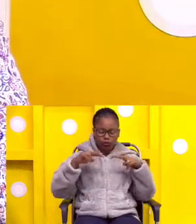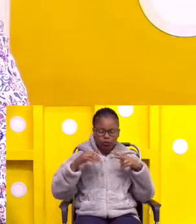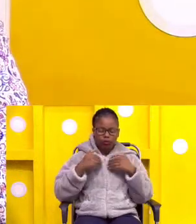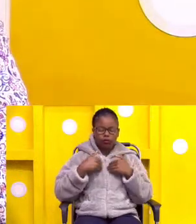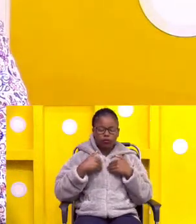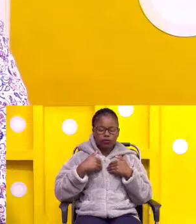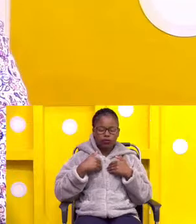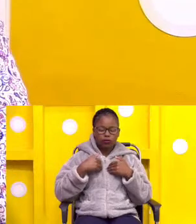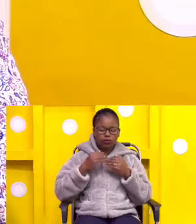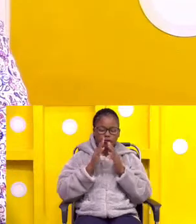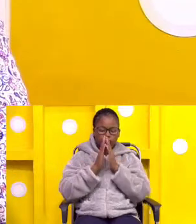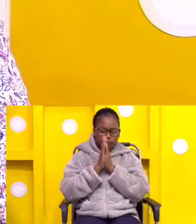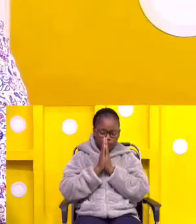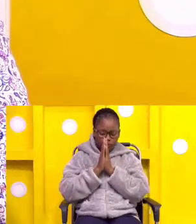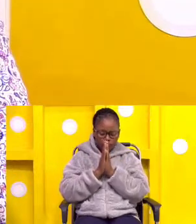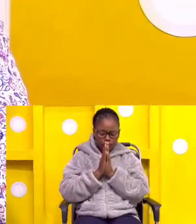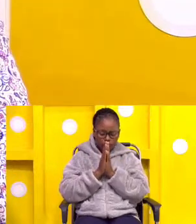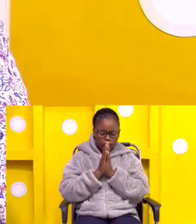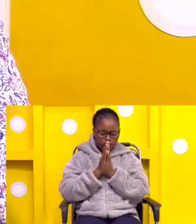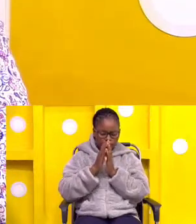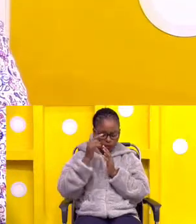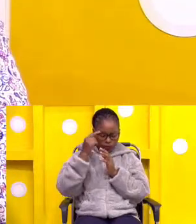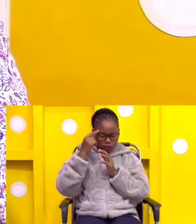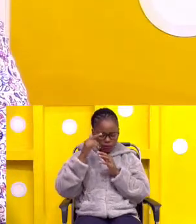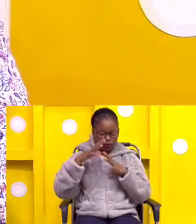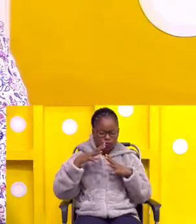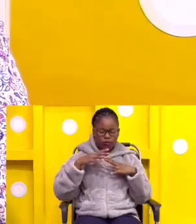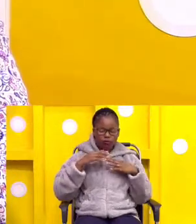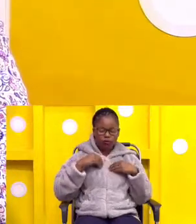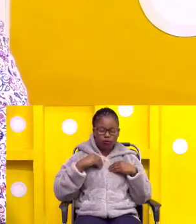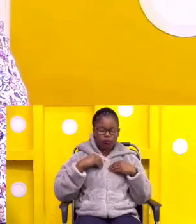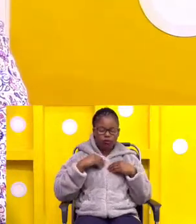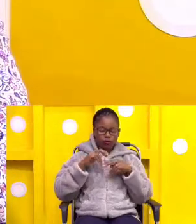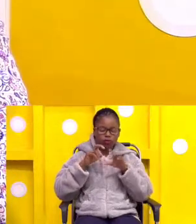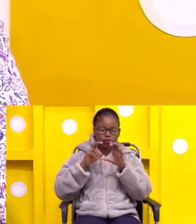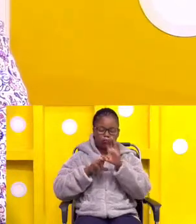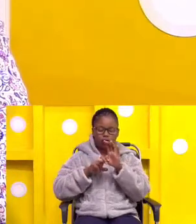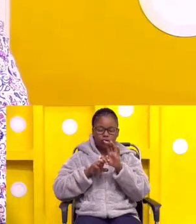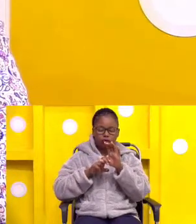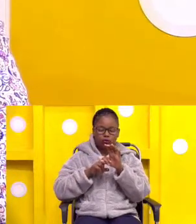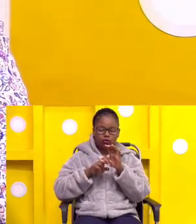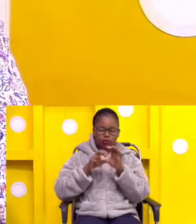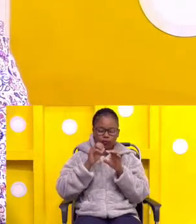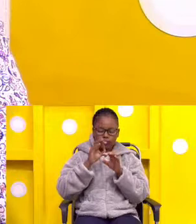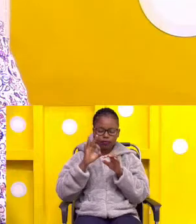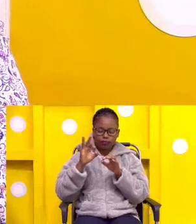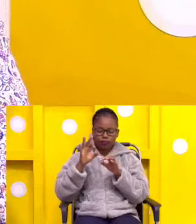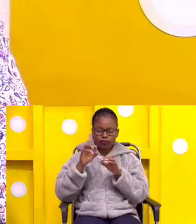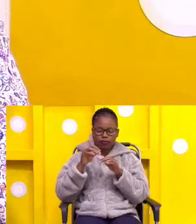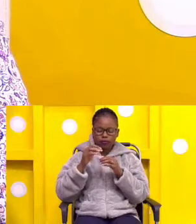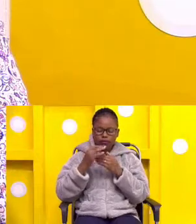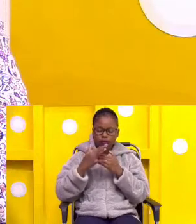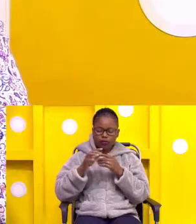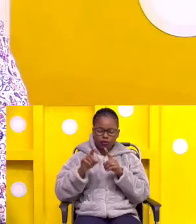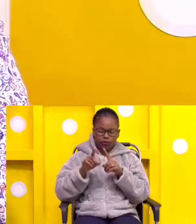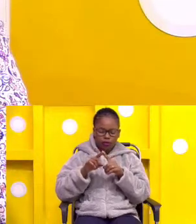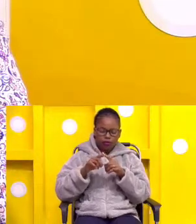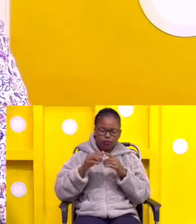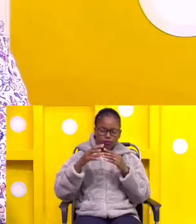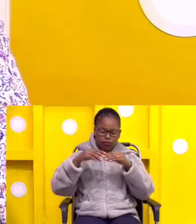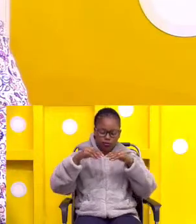Ndahoya kwĩtĩkĩrĩka gĩtĩ-inĩ gĩa ũthingu na gĩa ũtheru. Ririkana ndĩ mũndũ wa kũmbanĩrie na nda kana rũkũngũ rwa